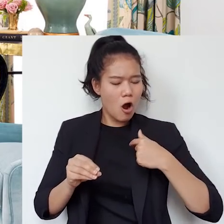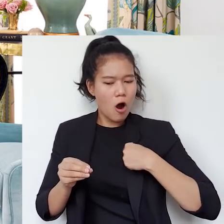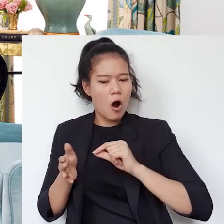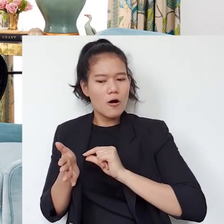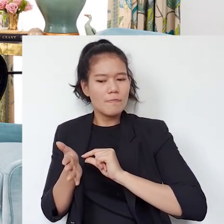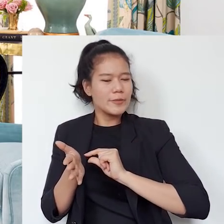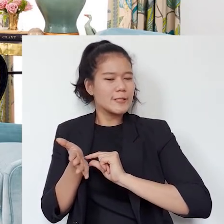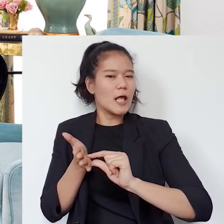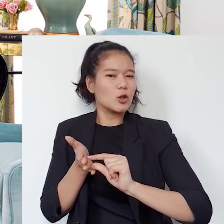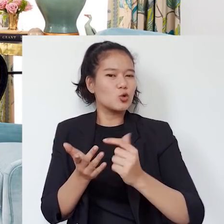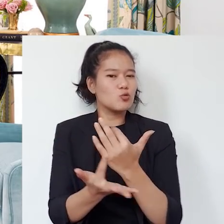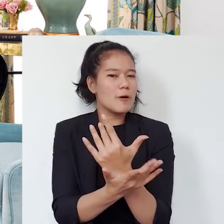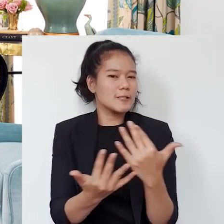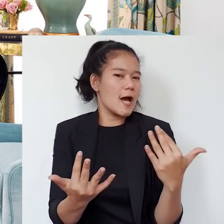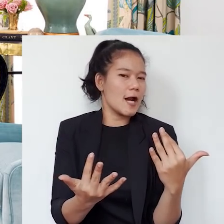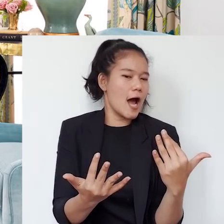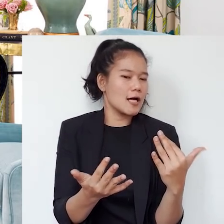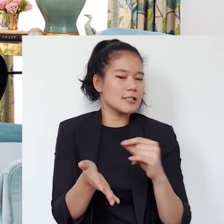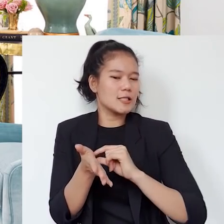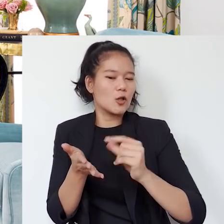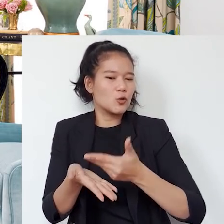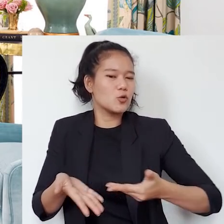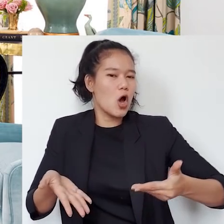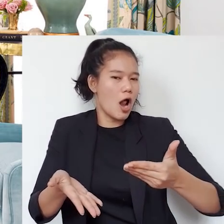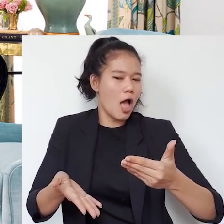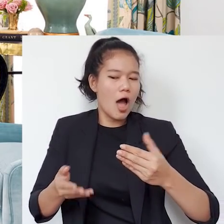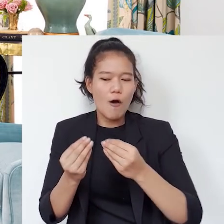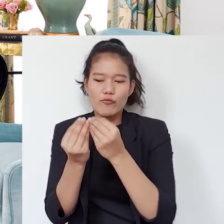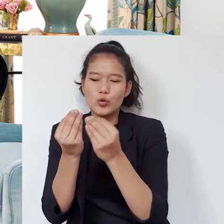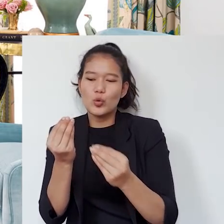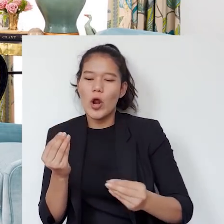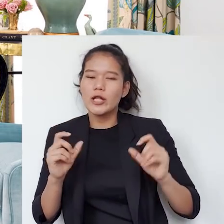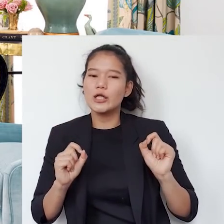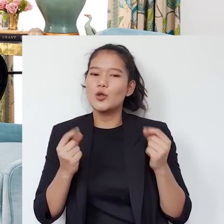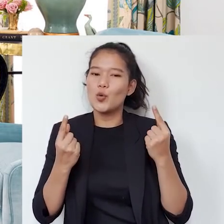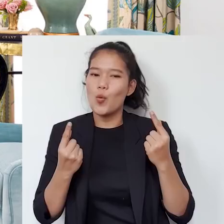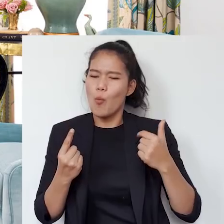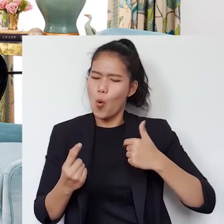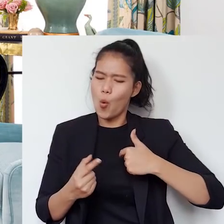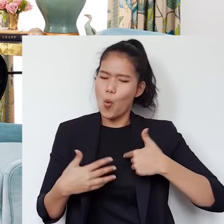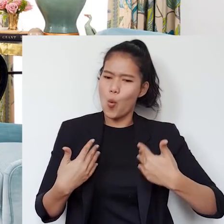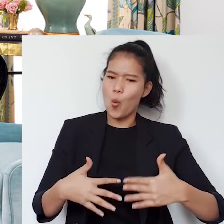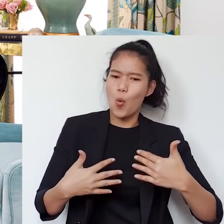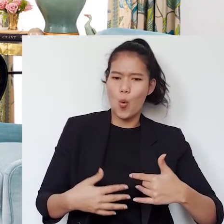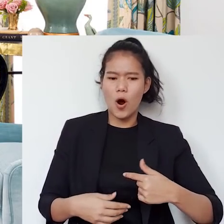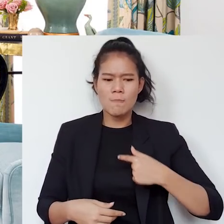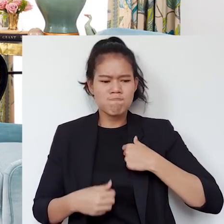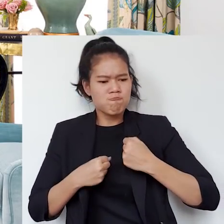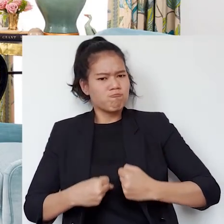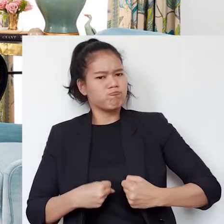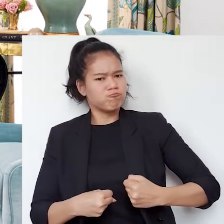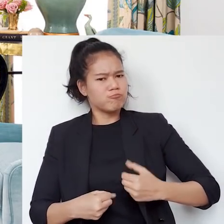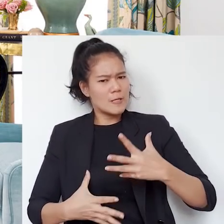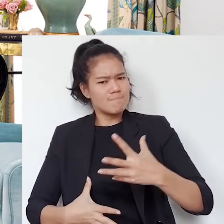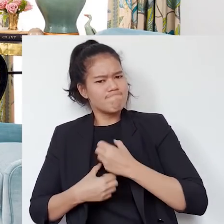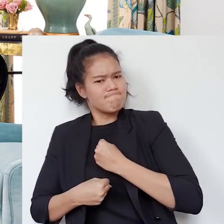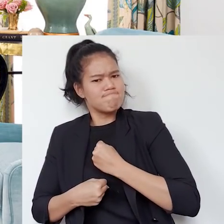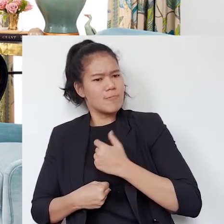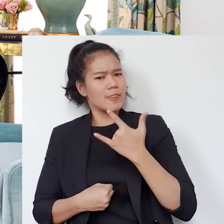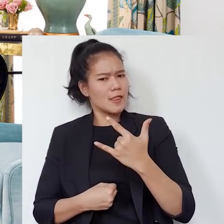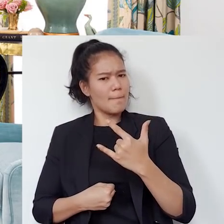sosial mereka, melalui garis keturunan mereka, ini adalah harga yang mahal yang ingin mereka terus genggam.